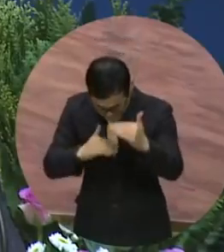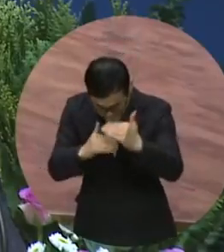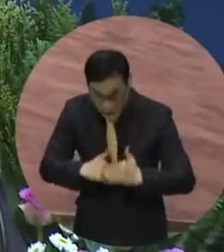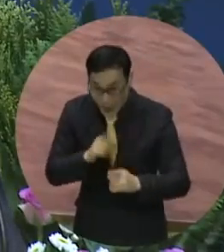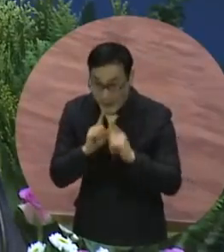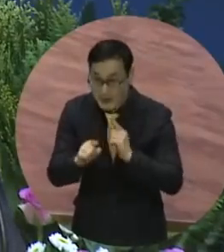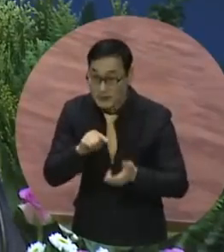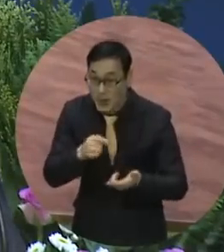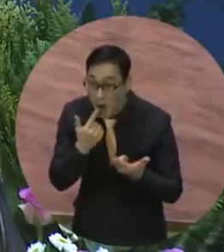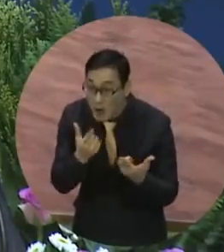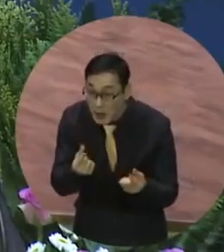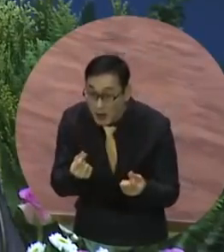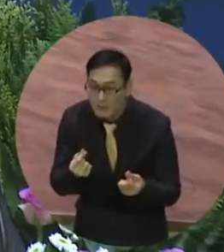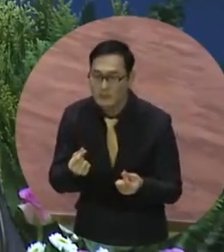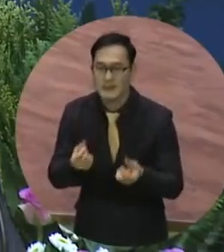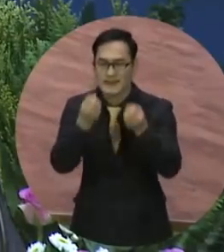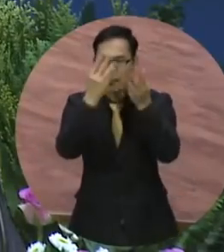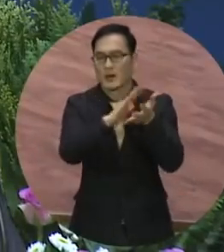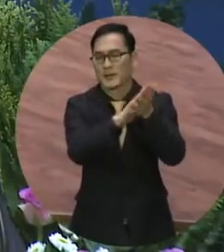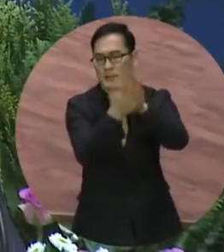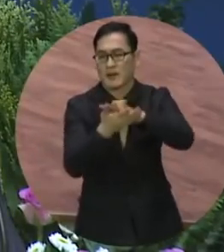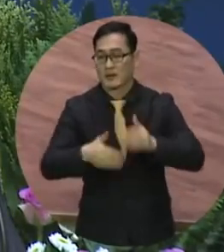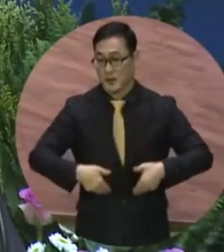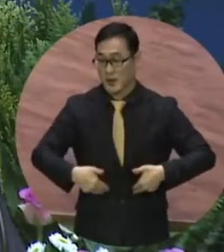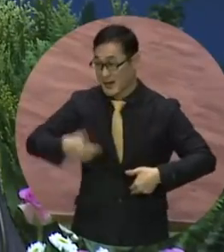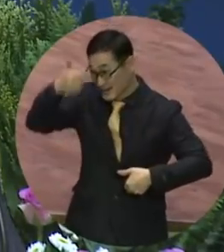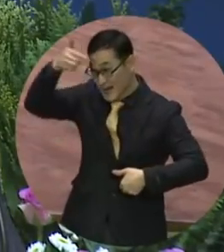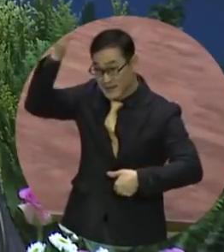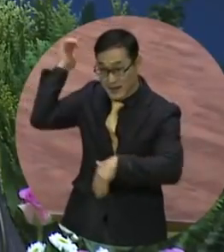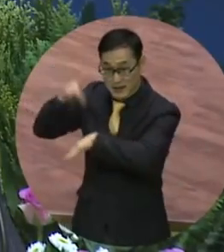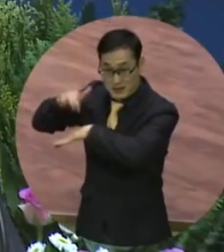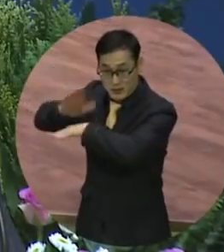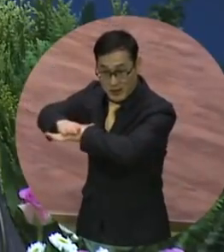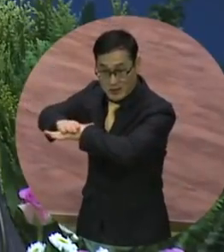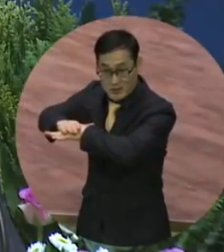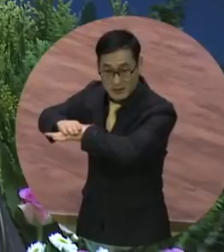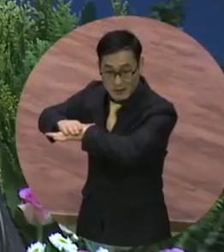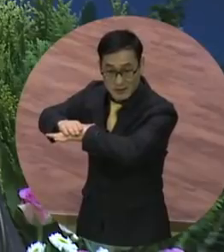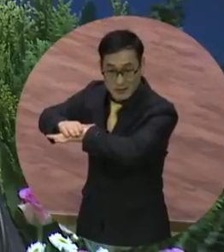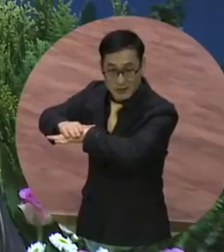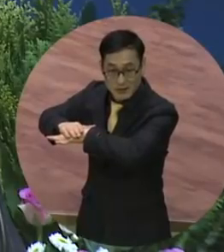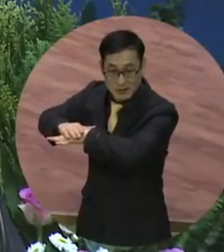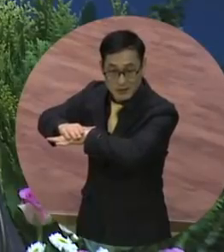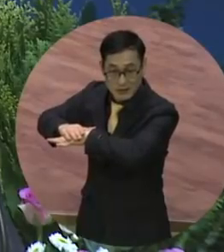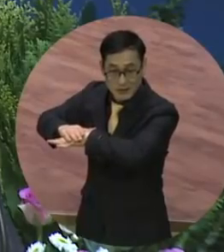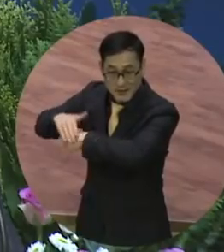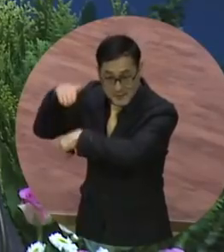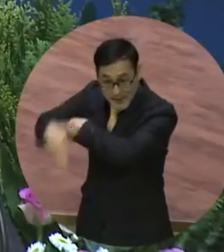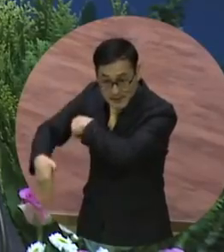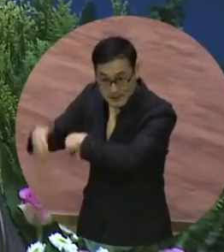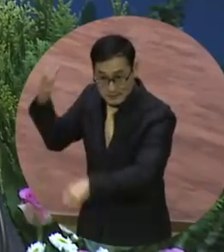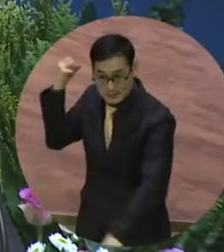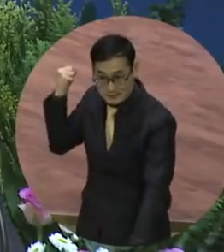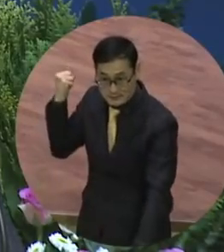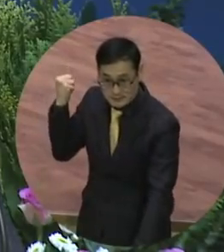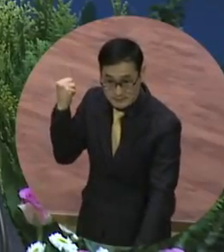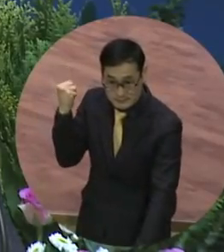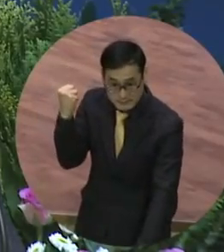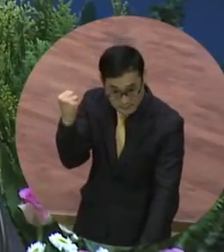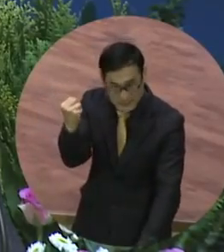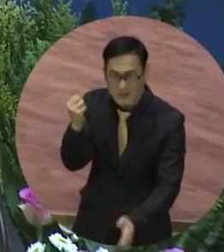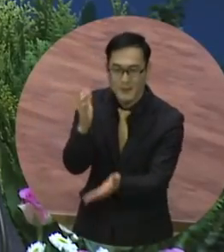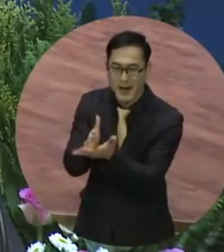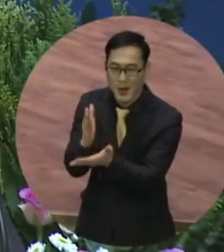옛날 거 늘 습관적으로 가지고 있던 거, 이것, 이 옛틀에서 갇혀있지